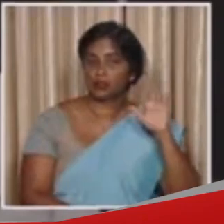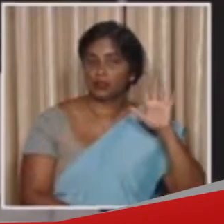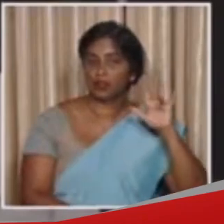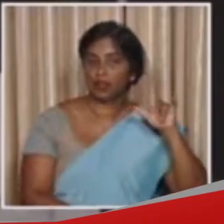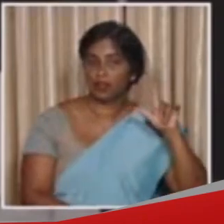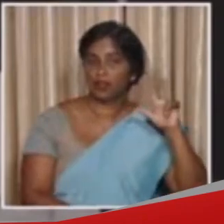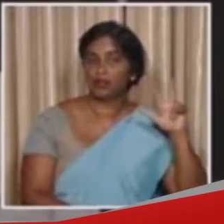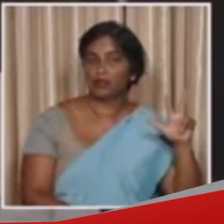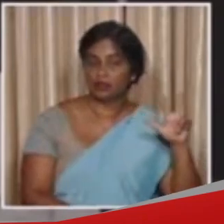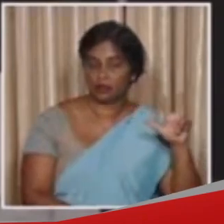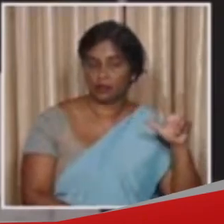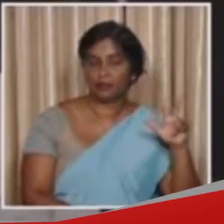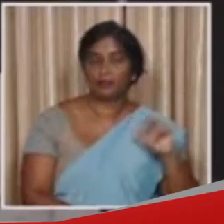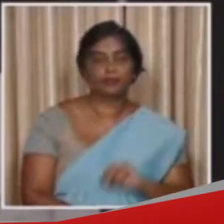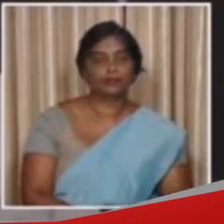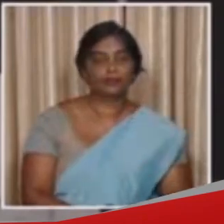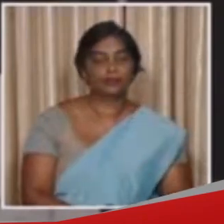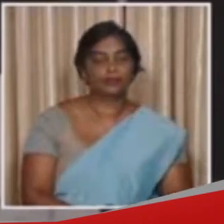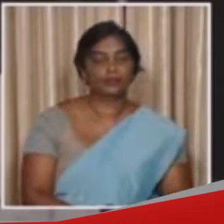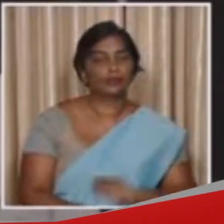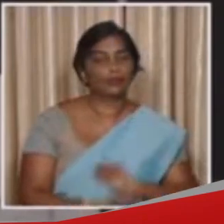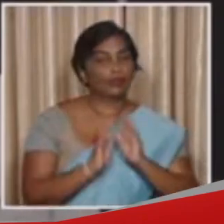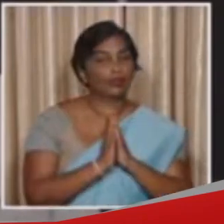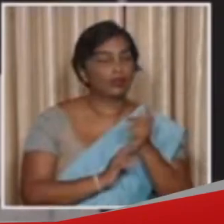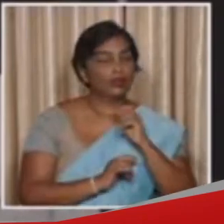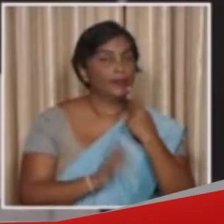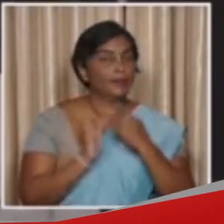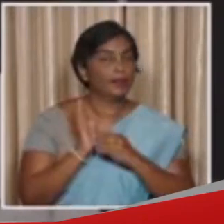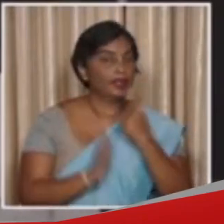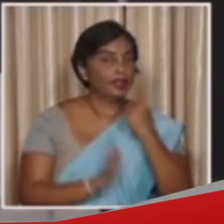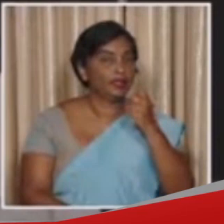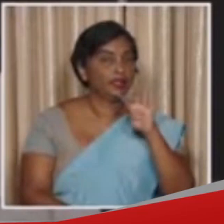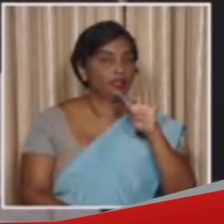1057.78 expenditure මිලියන